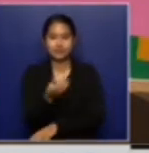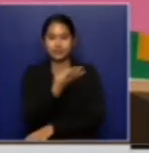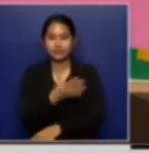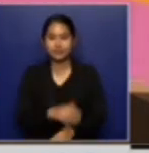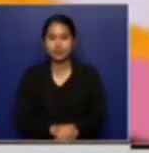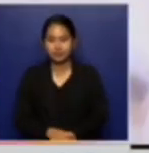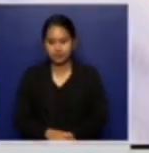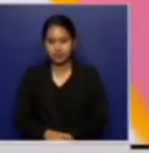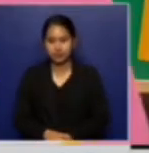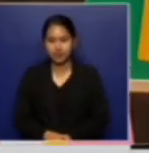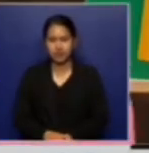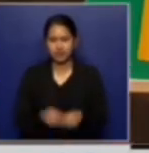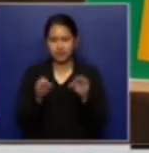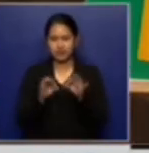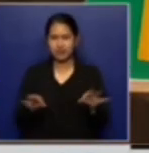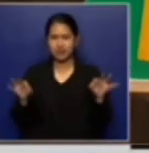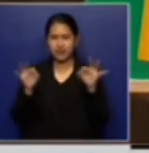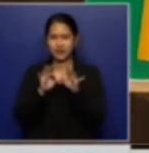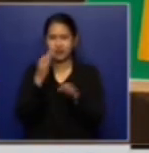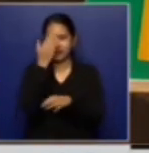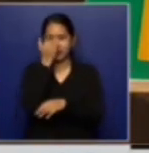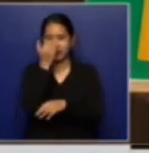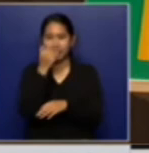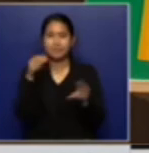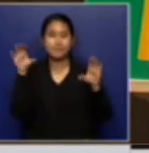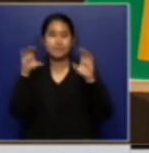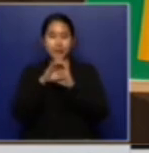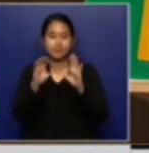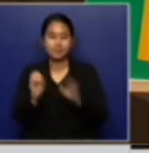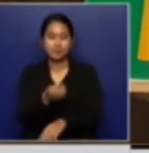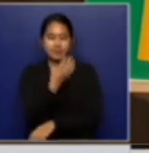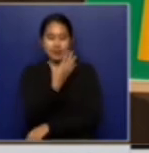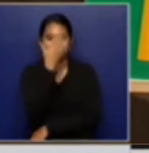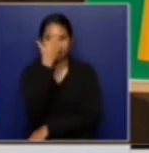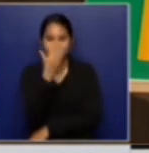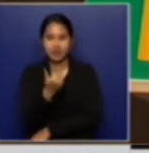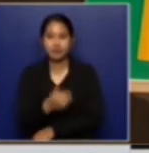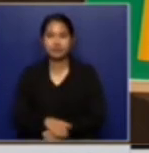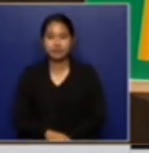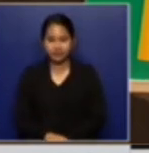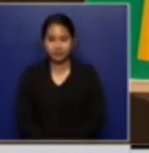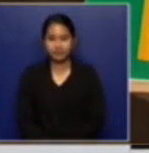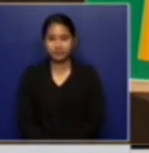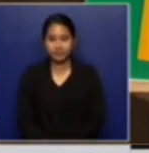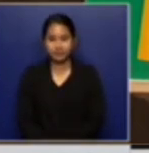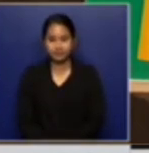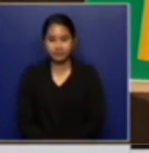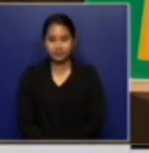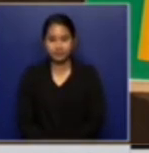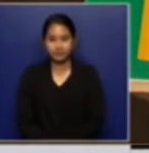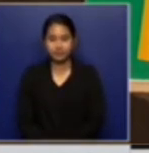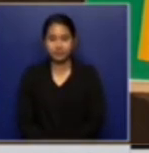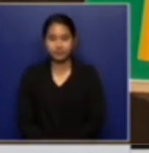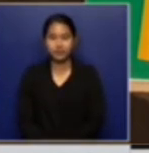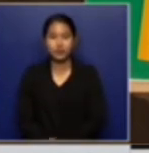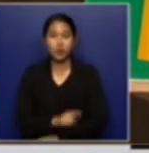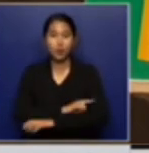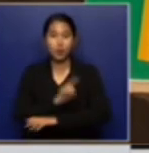ทำไมถึงจำเป็นต้องเอารูปมาขึ้นสภาเที่ยวนี้ครับมันเป็นวันเวลา